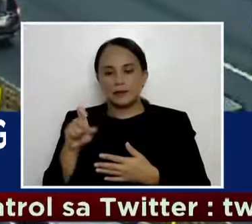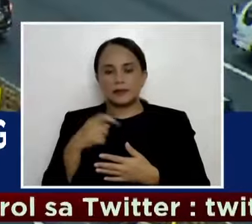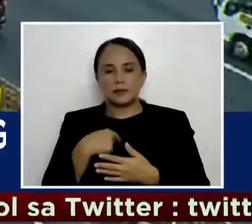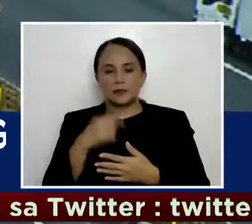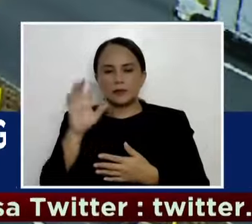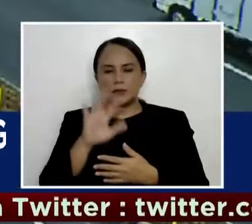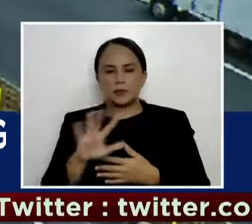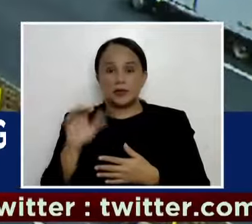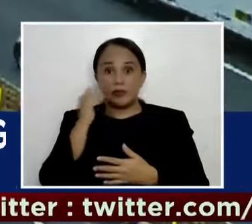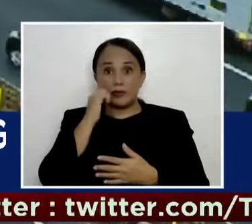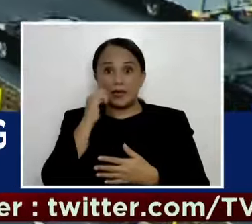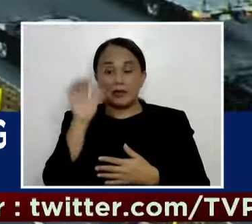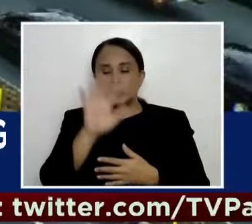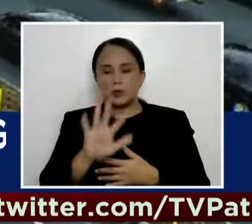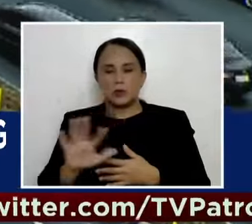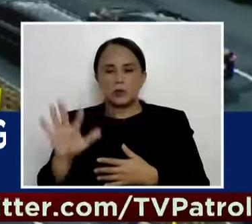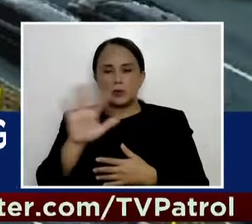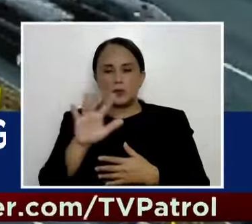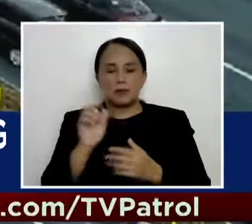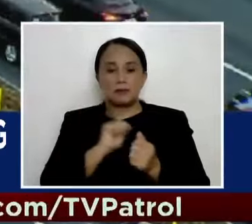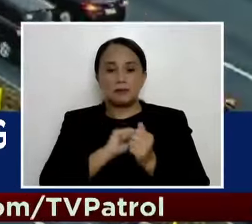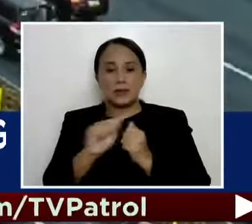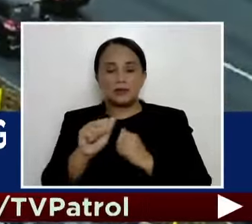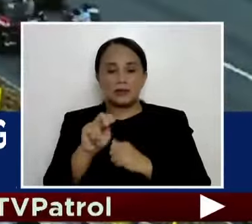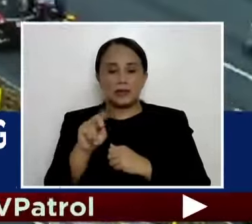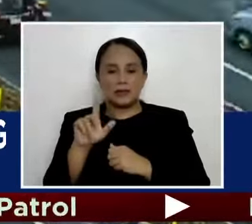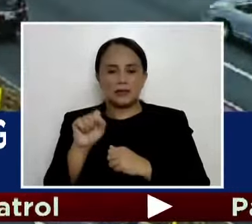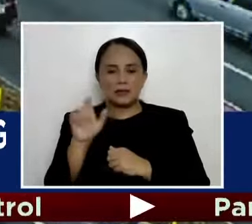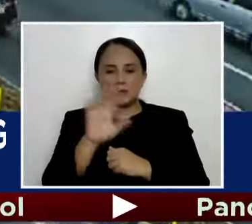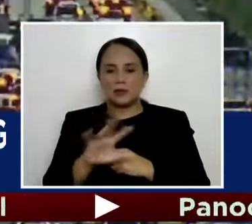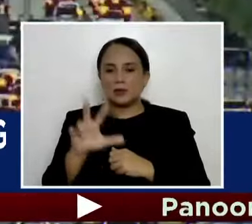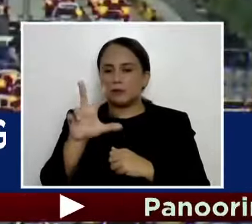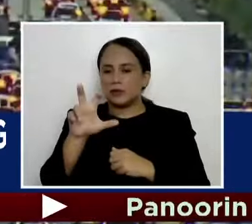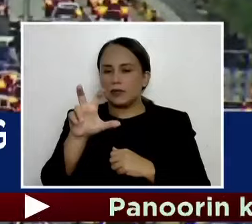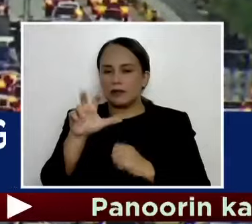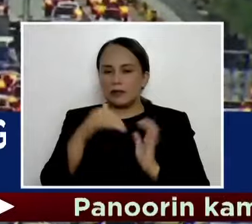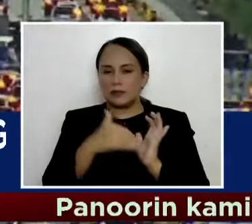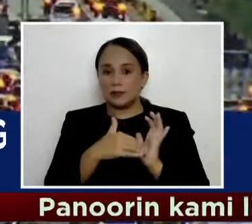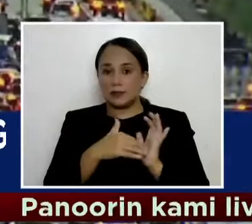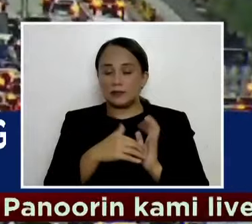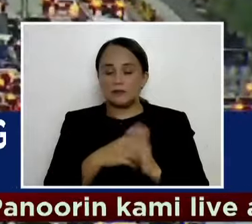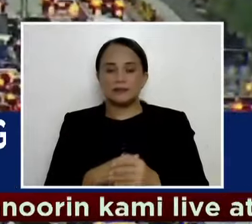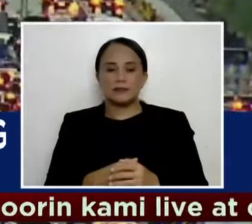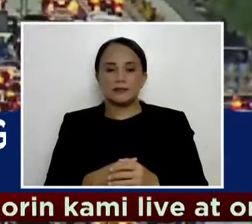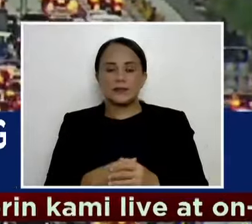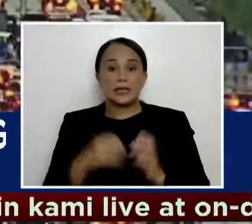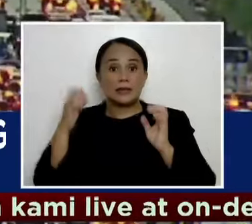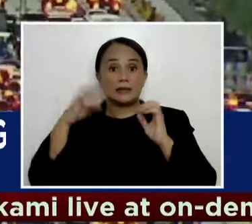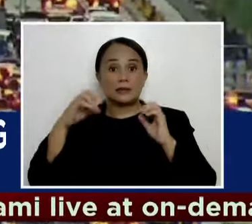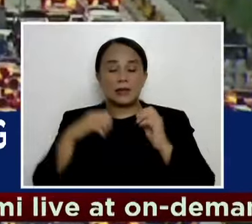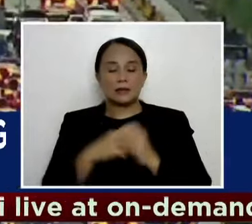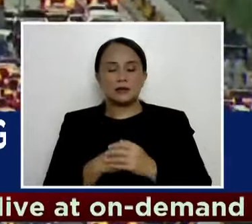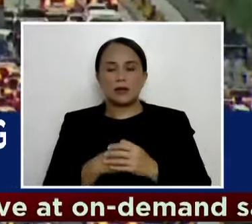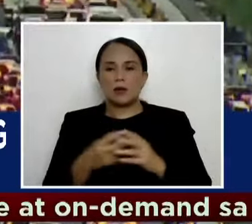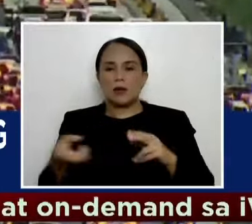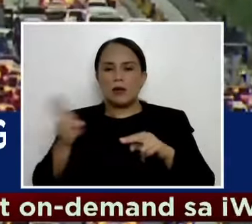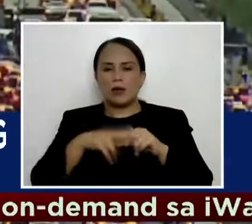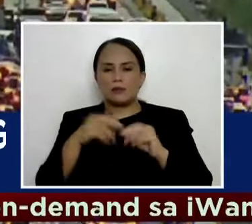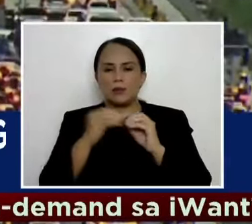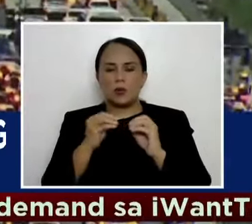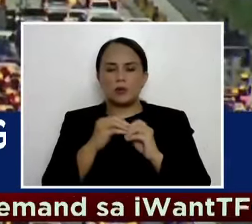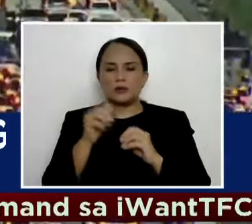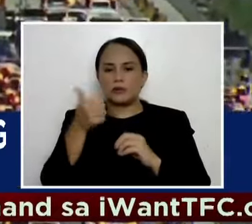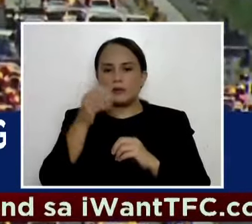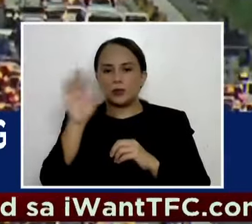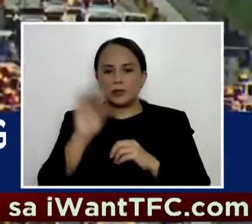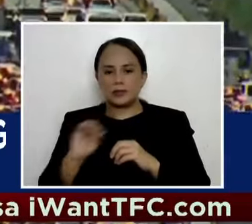volume ng mga sasakyan na dumadaan sa NLEX ay nasa 300,000, inaasahan nilang tataas pa ito ng 10%